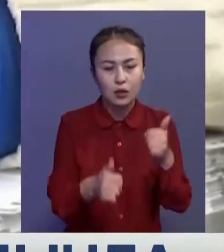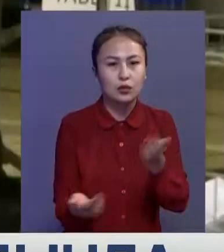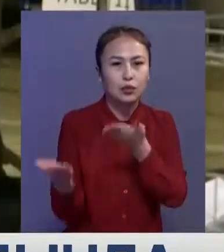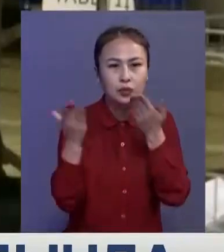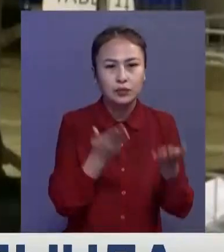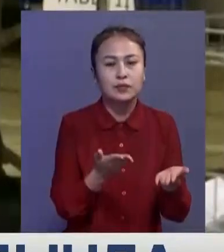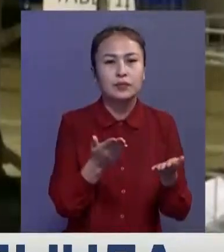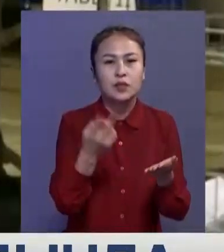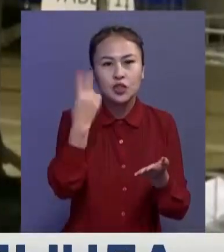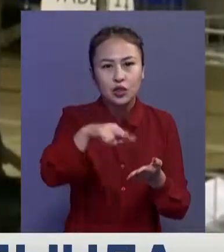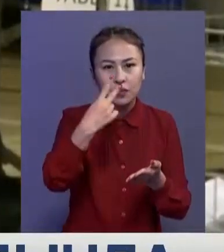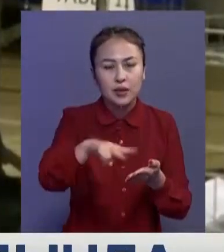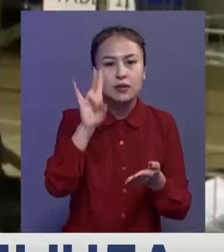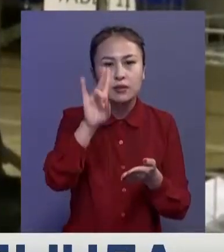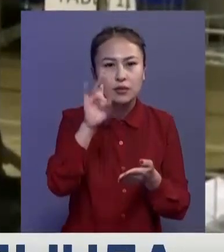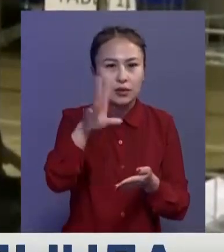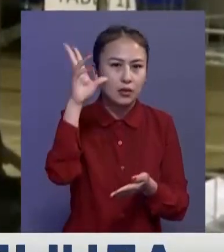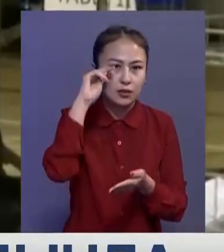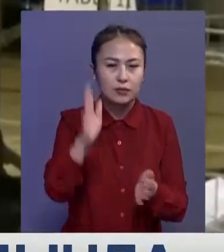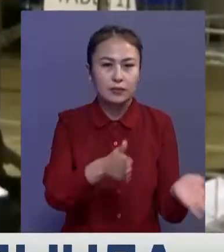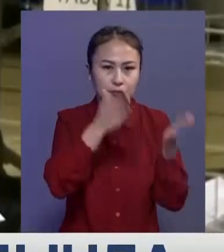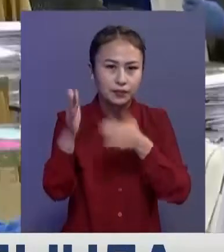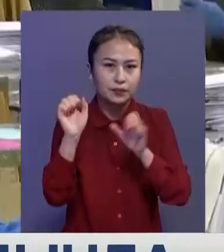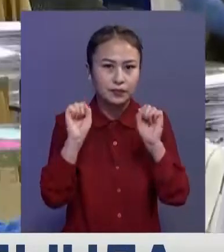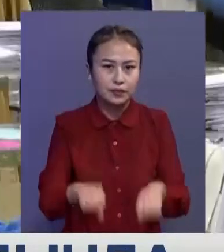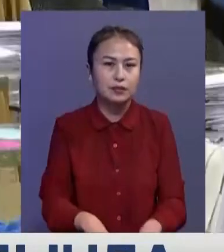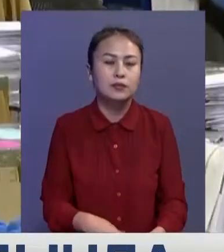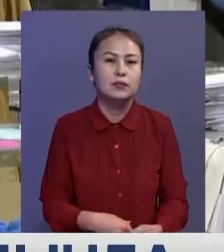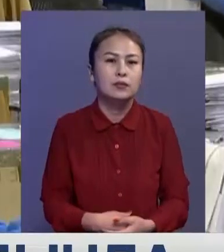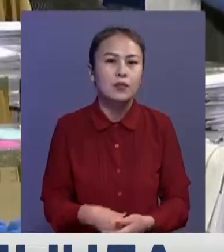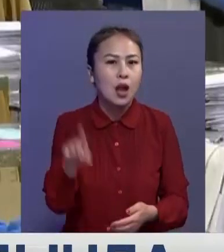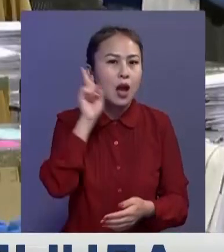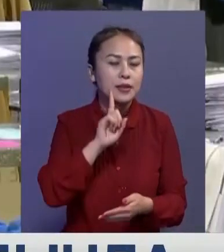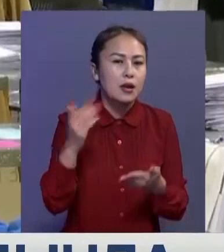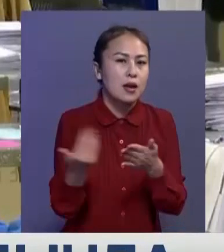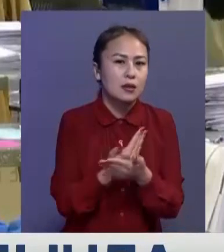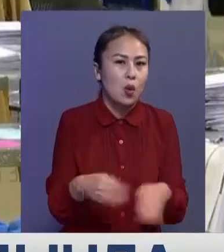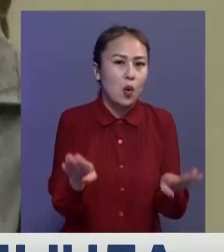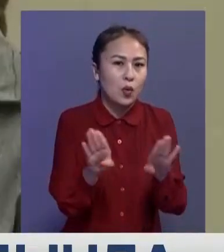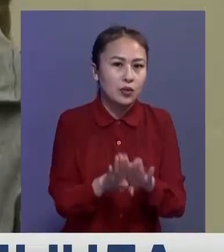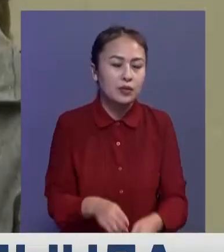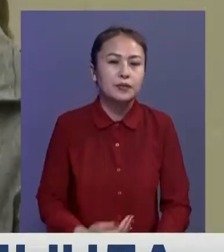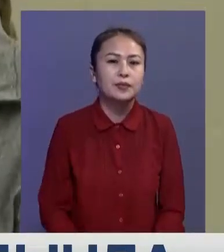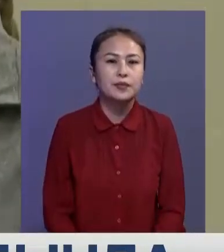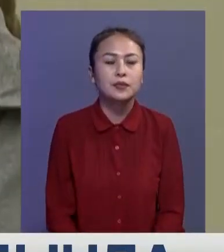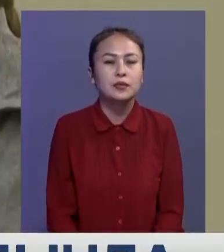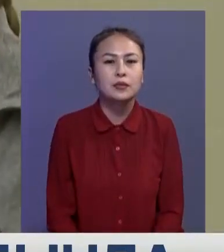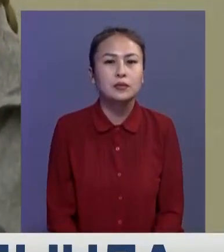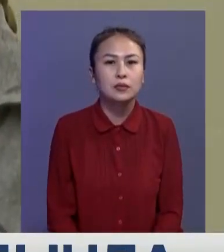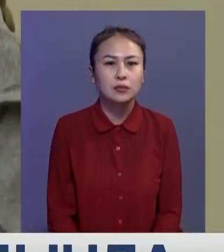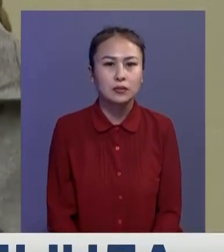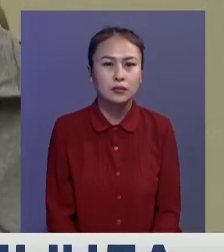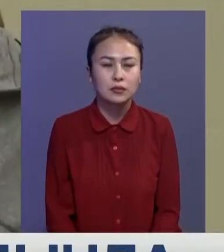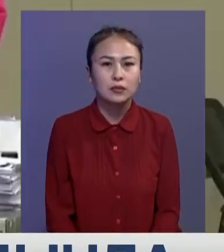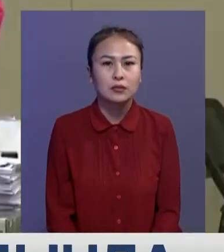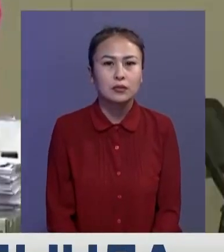тіпті 20-ші қарашадан кейін де біліп қалуымыз әбден мүмкін дейді. Әзірге мендегі ақпарат осы. Талғат Алманов, Ренат Садыров, Хабар 24 үшін